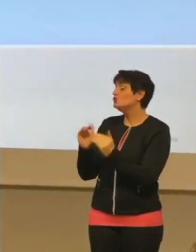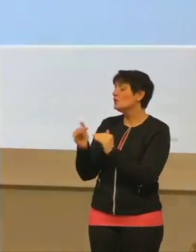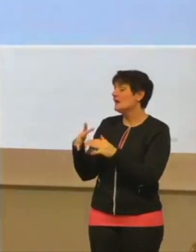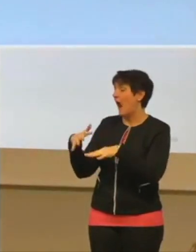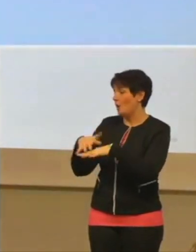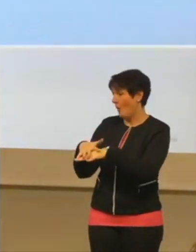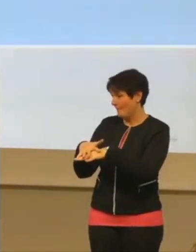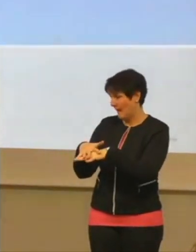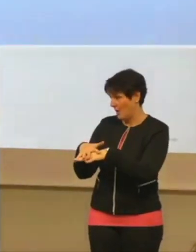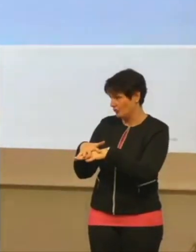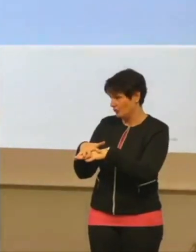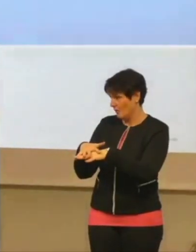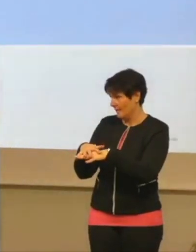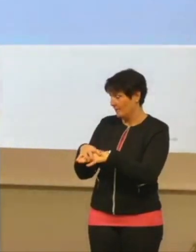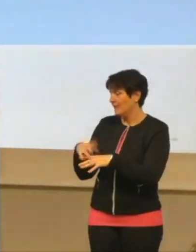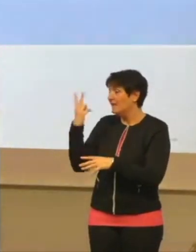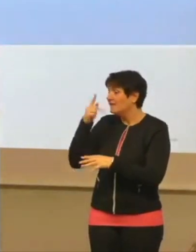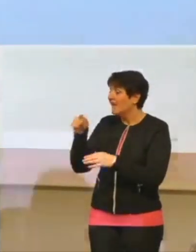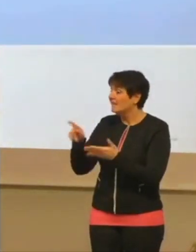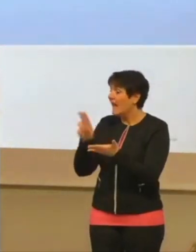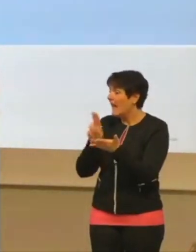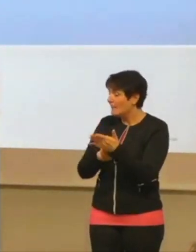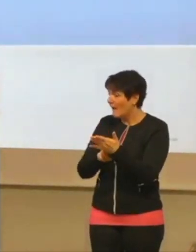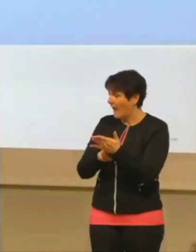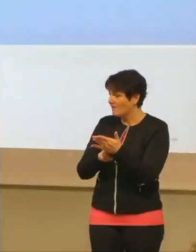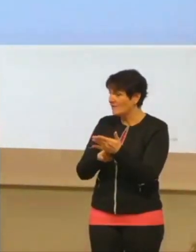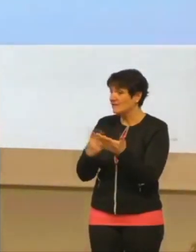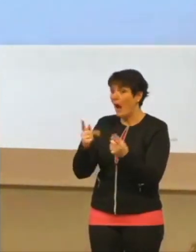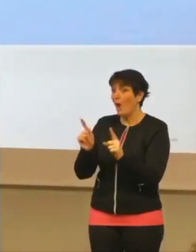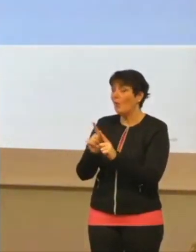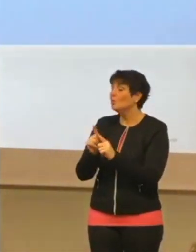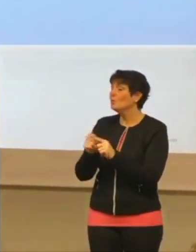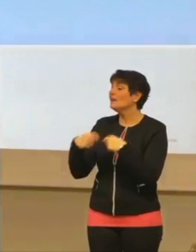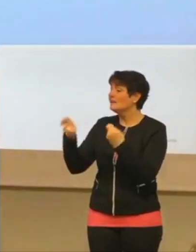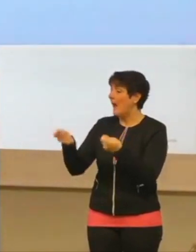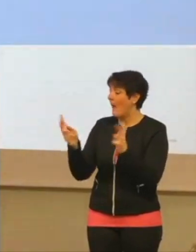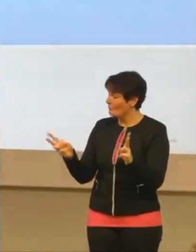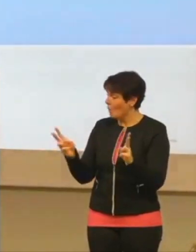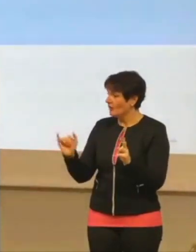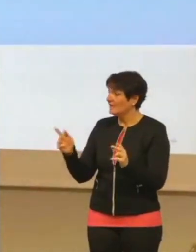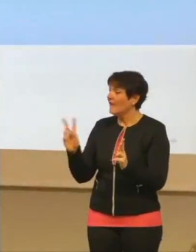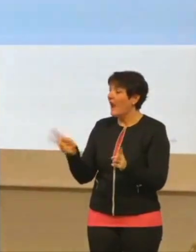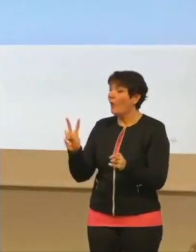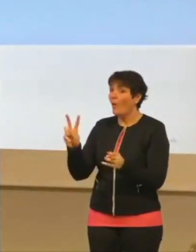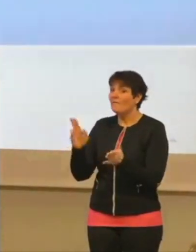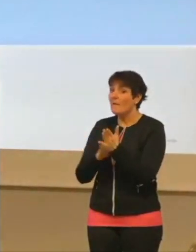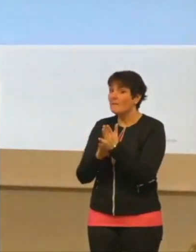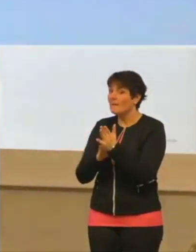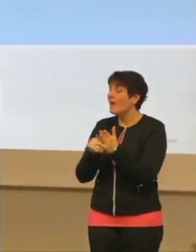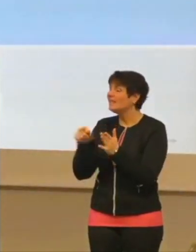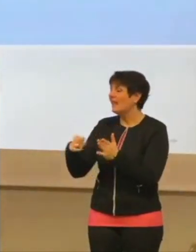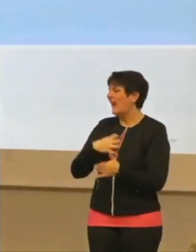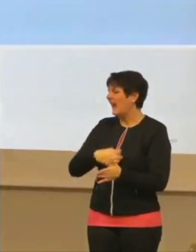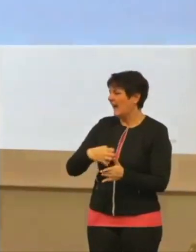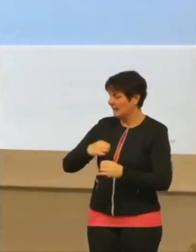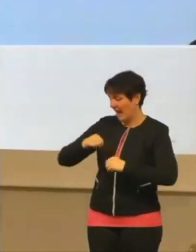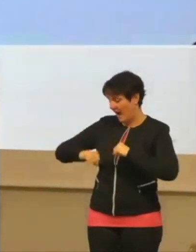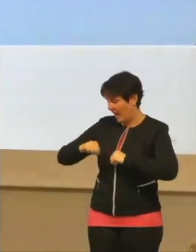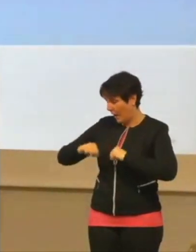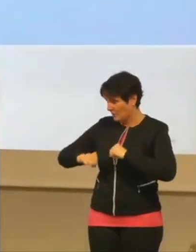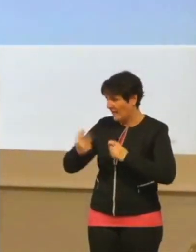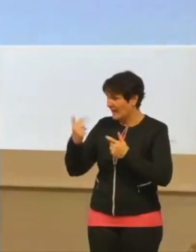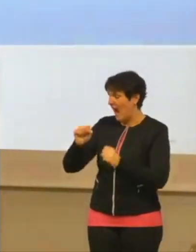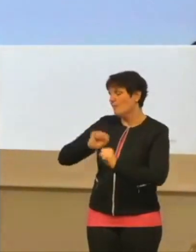mrežo. Seveda pa te pravice posamezniku dajo tudi možnost, da lahko v primeru stiske, grdega ravnanja ali